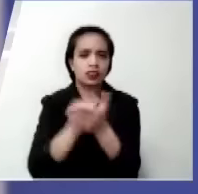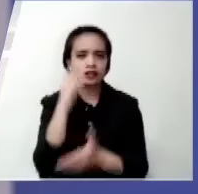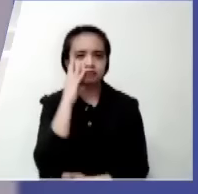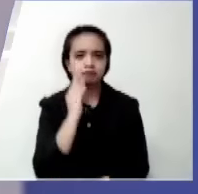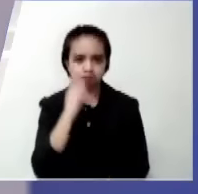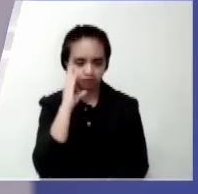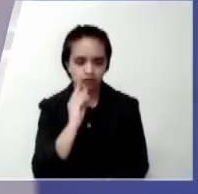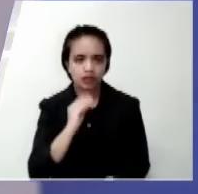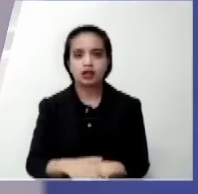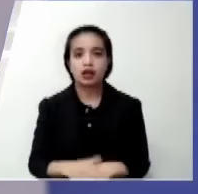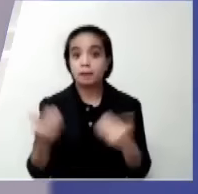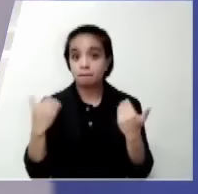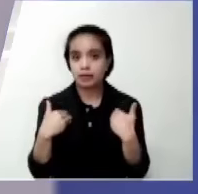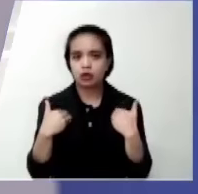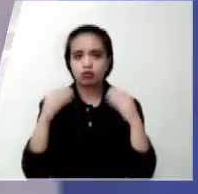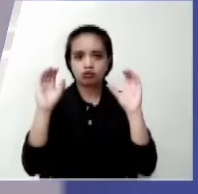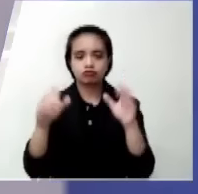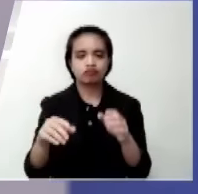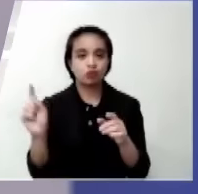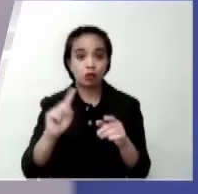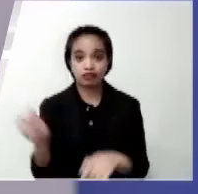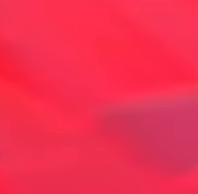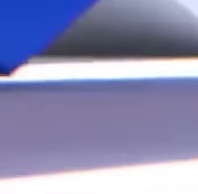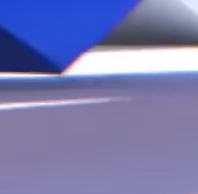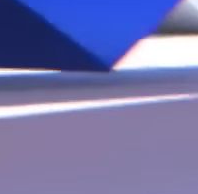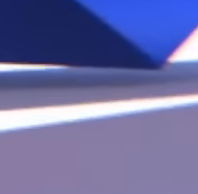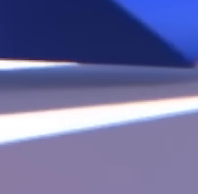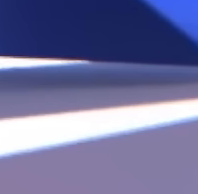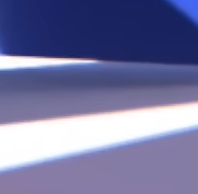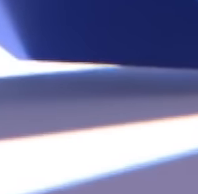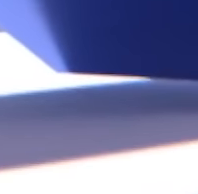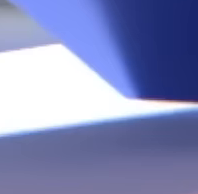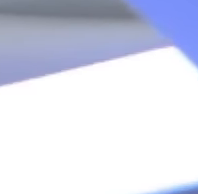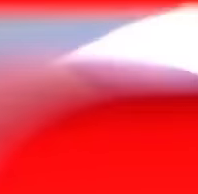mga suspendido na ring biyahe at nakatutok si Rafi Tima.